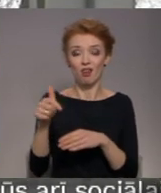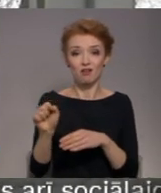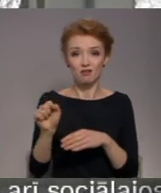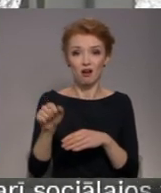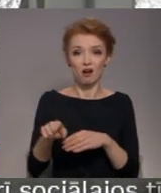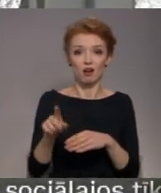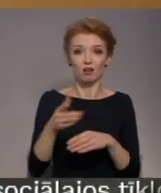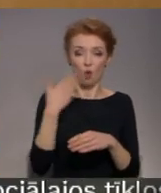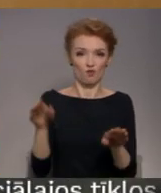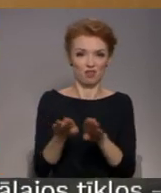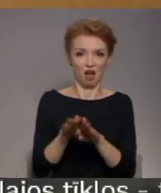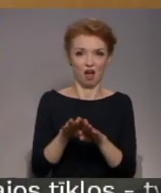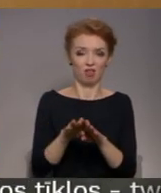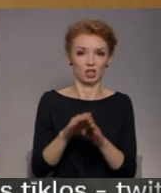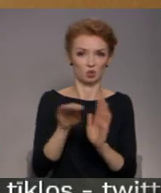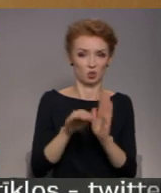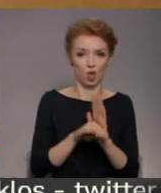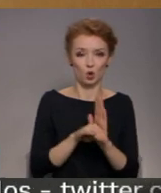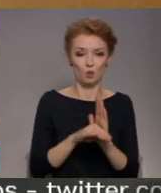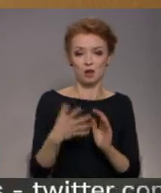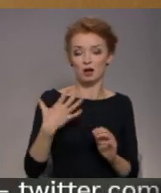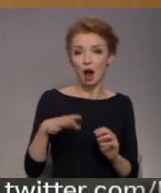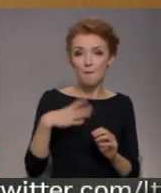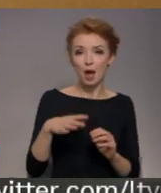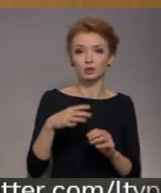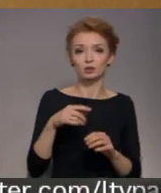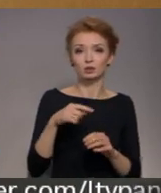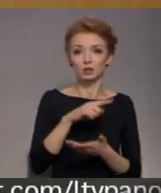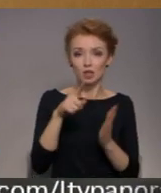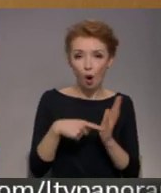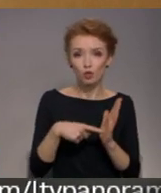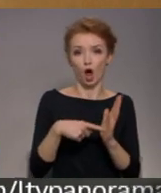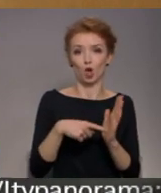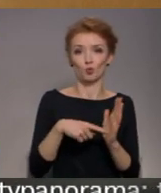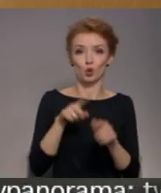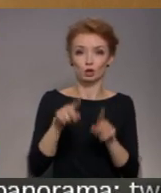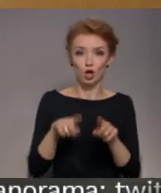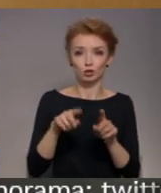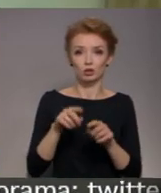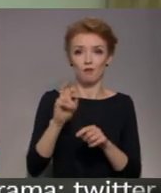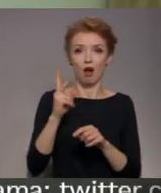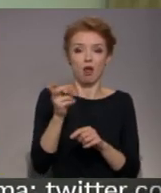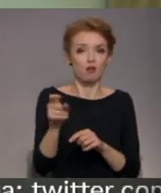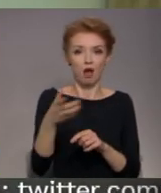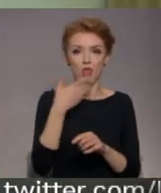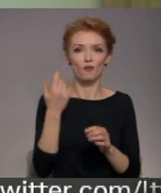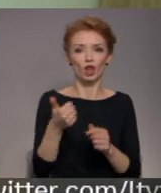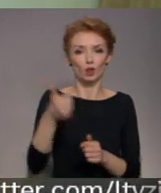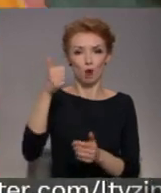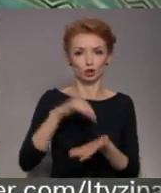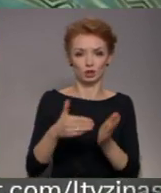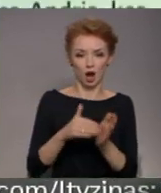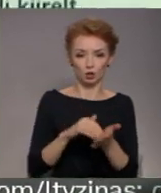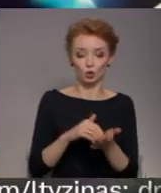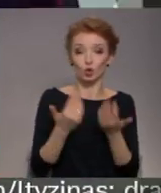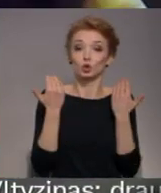spēles noteikumi. Kāpēc kaut kādos jautājumušai Valkai nevarētu būt īpašs status. Šodien uz notikušo